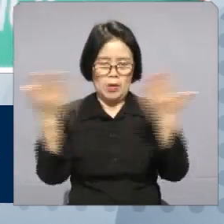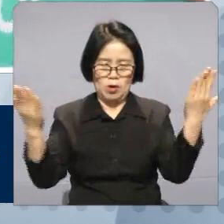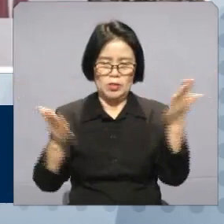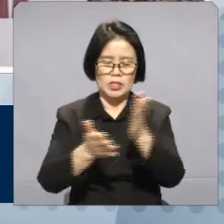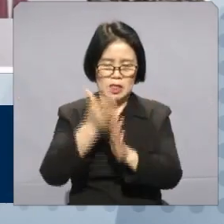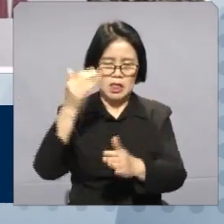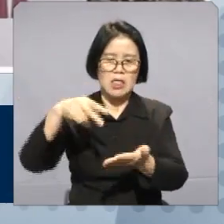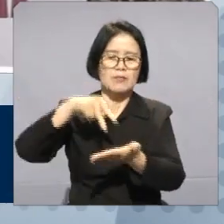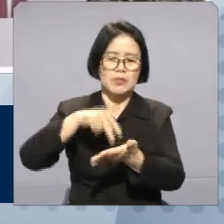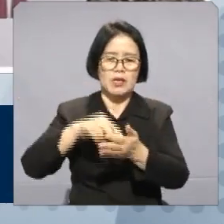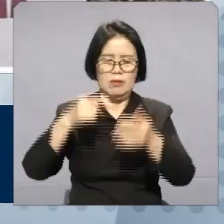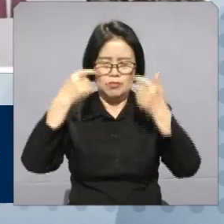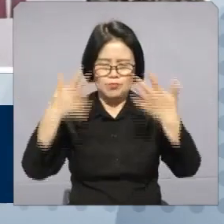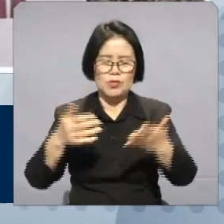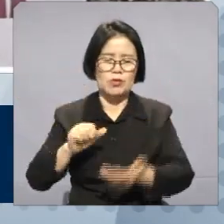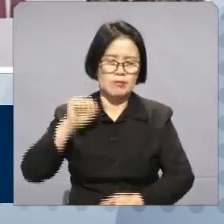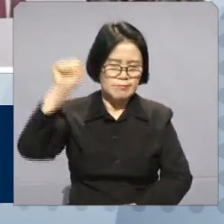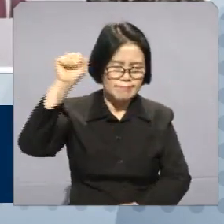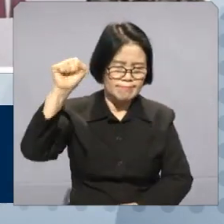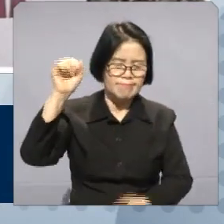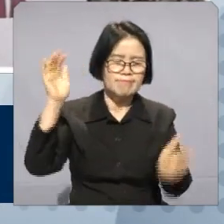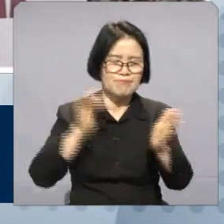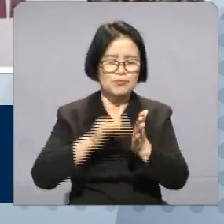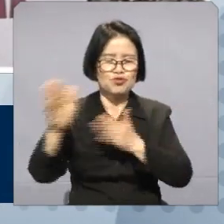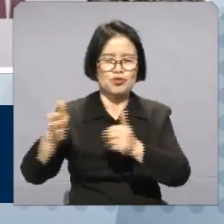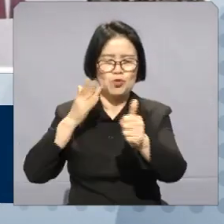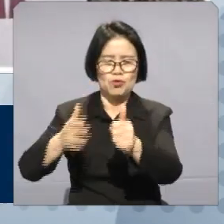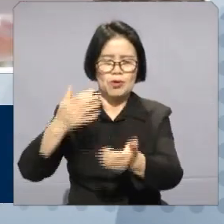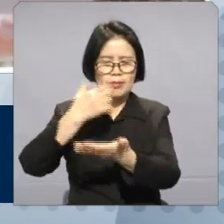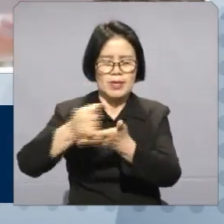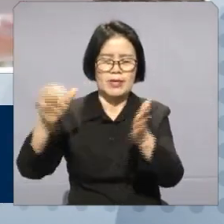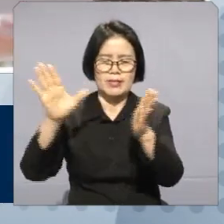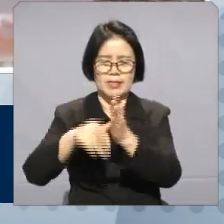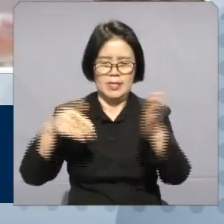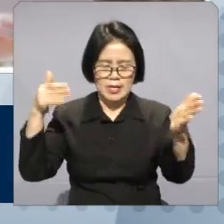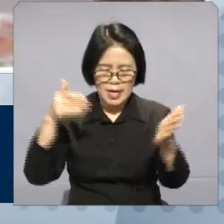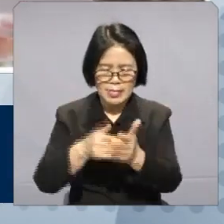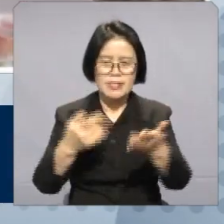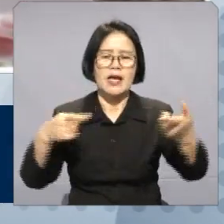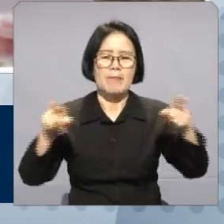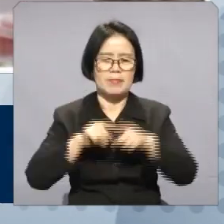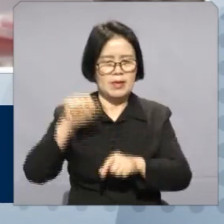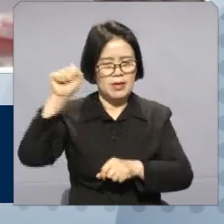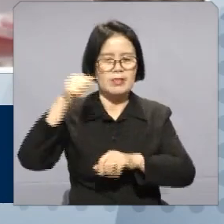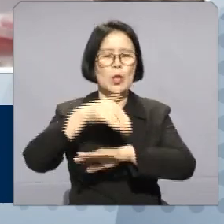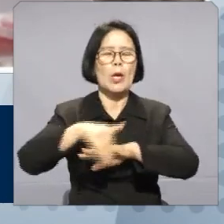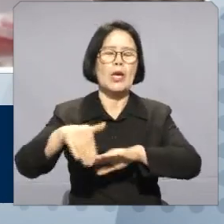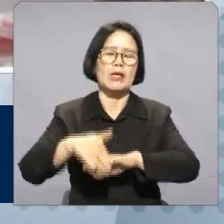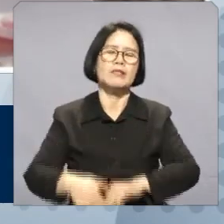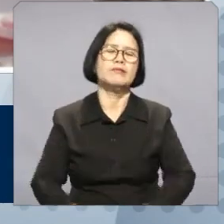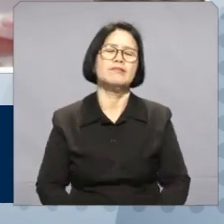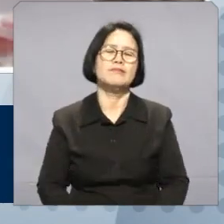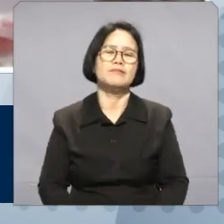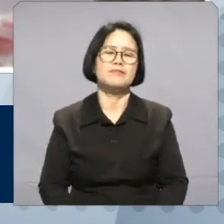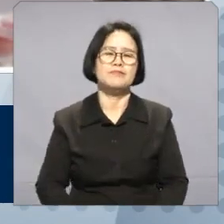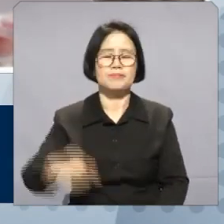의사를 분명하게 밝히고 우리의 요구가 반영될 때까지 함께 할 계획입니다